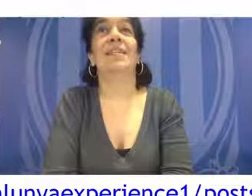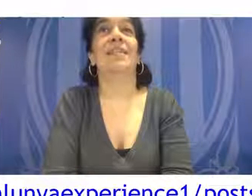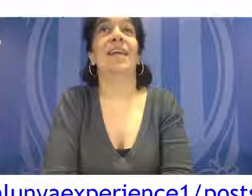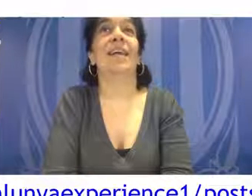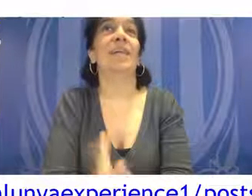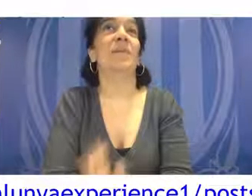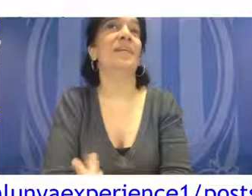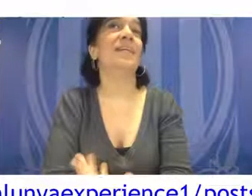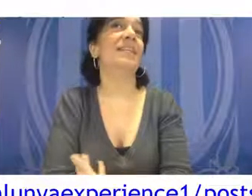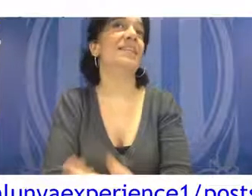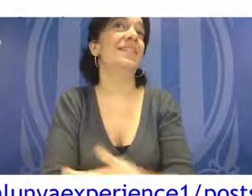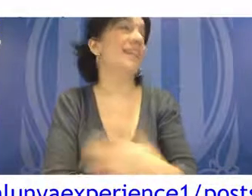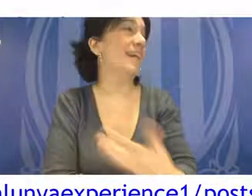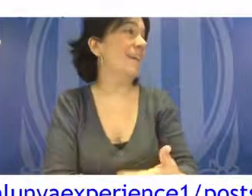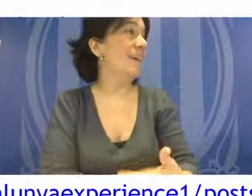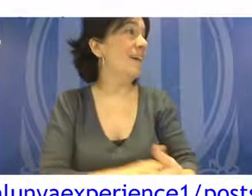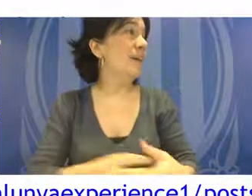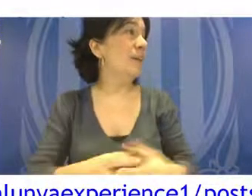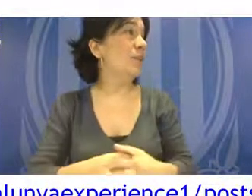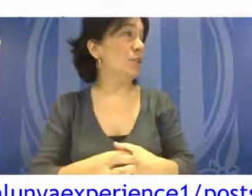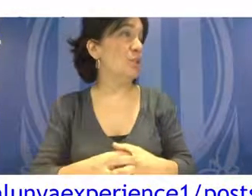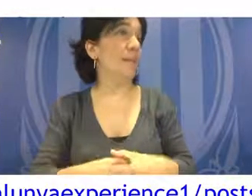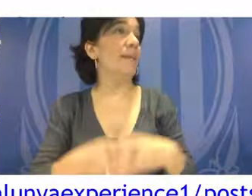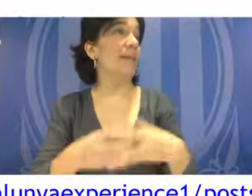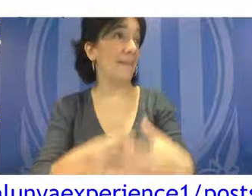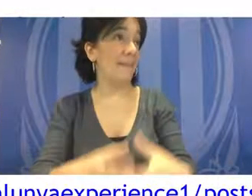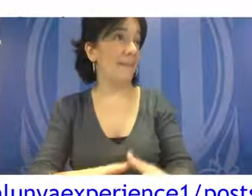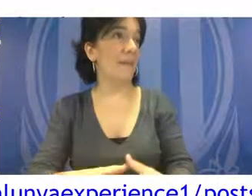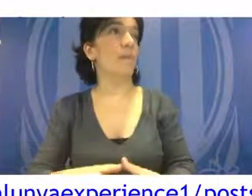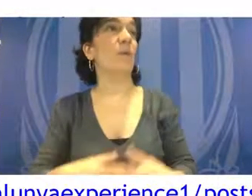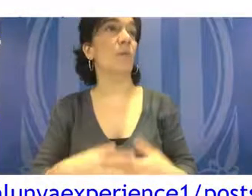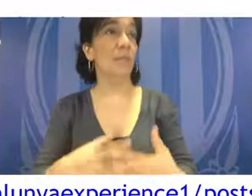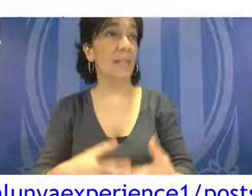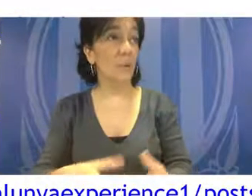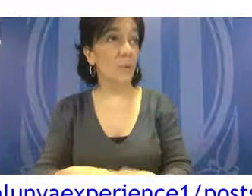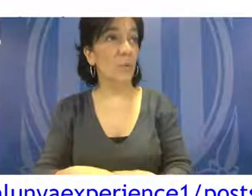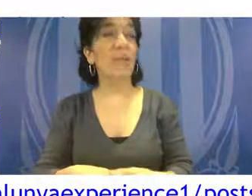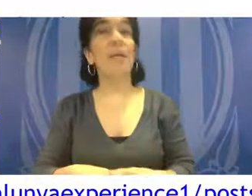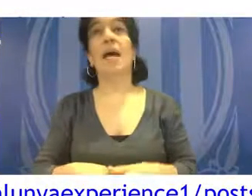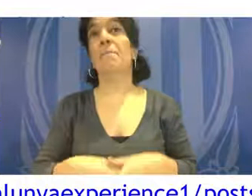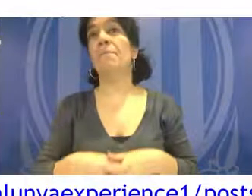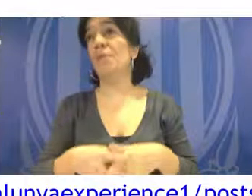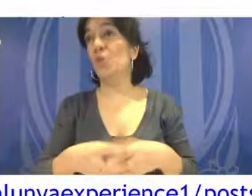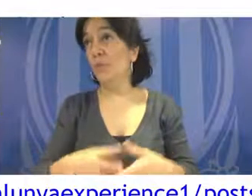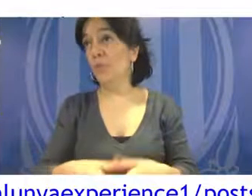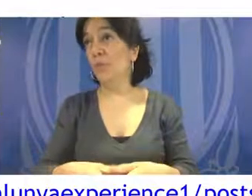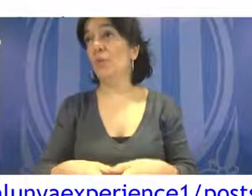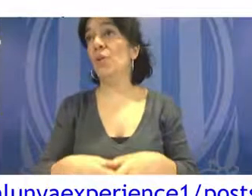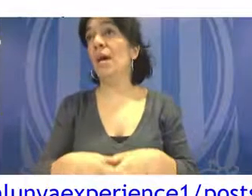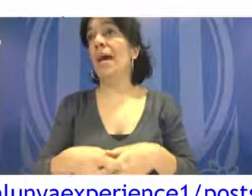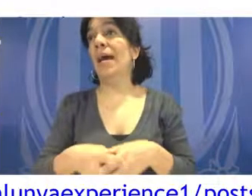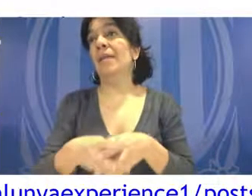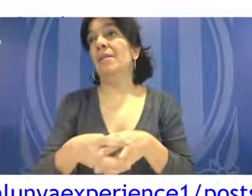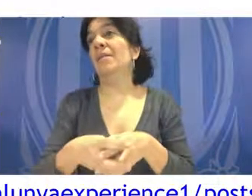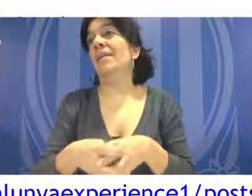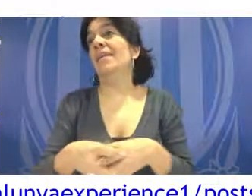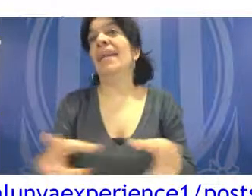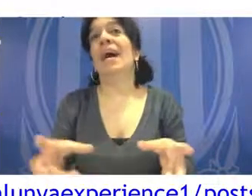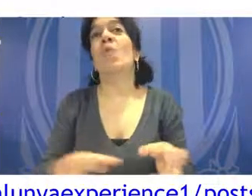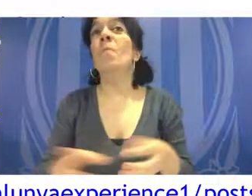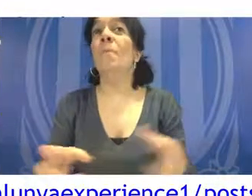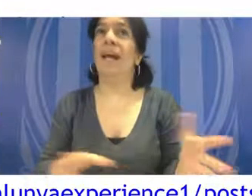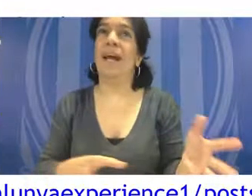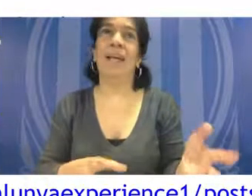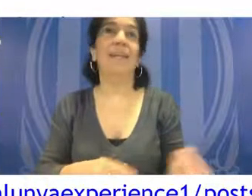nosaltres des de l'equip de xarxes ens agrada doncs, treballar cada dia amb el contingut, amb millors fotos, en